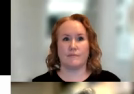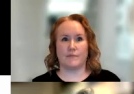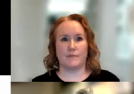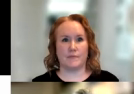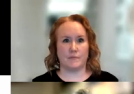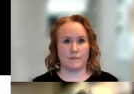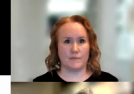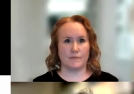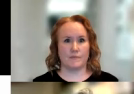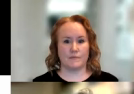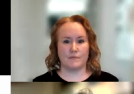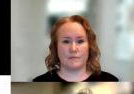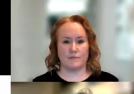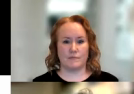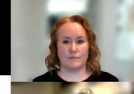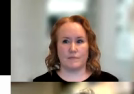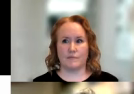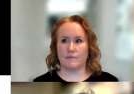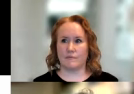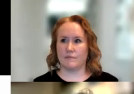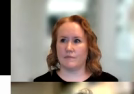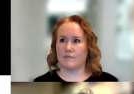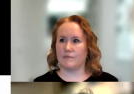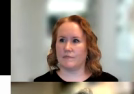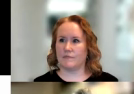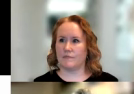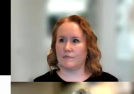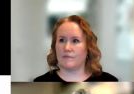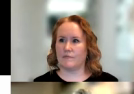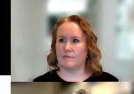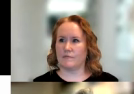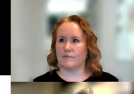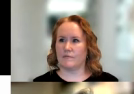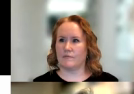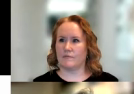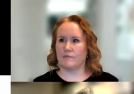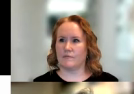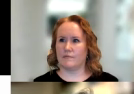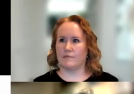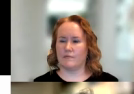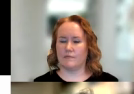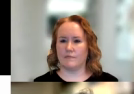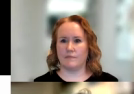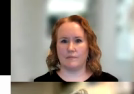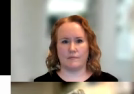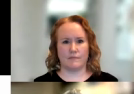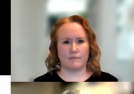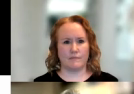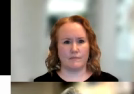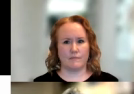for eksempel Nasjonal transportplan. Men det vil være andre som den nye regjeringen muligens vil se nærmere